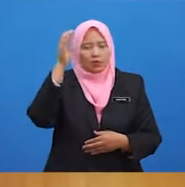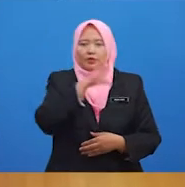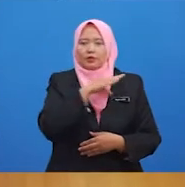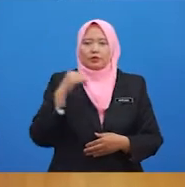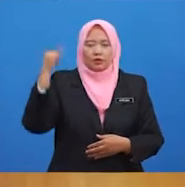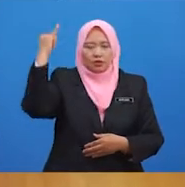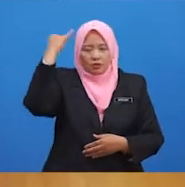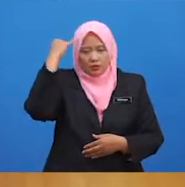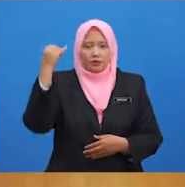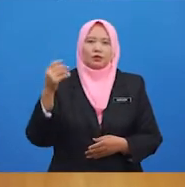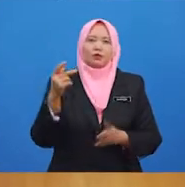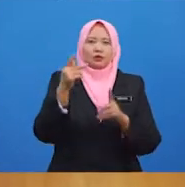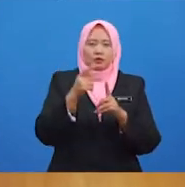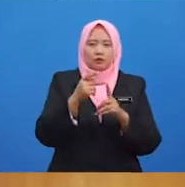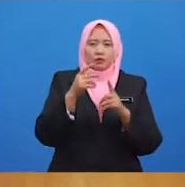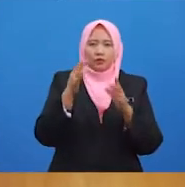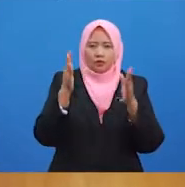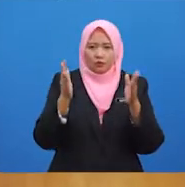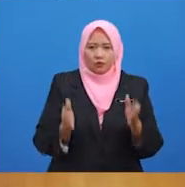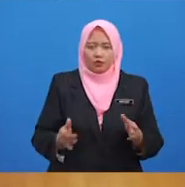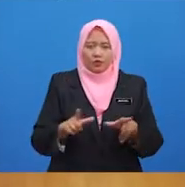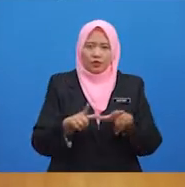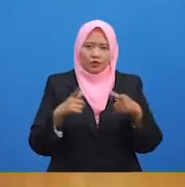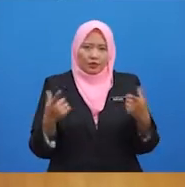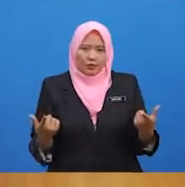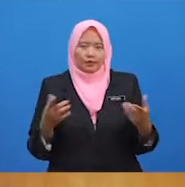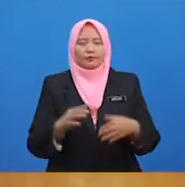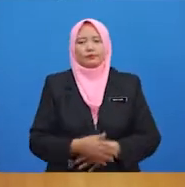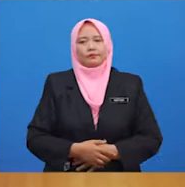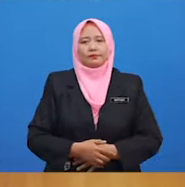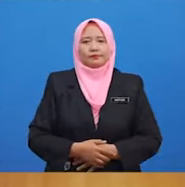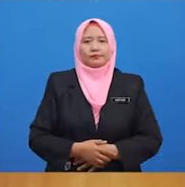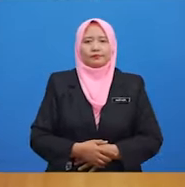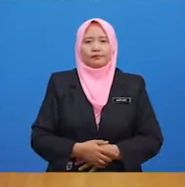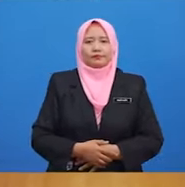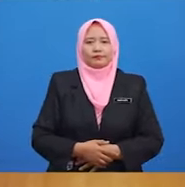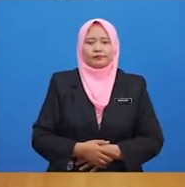sekarang akan keamanan hidup yang dikecapi pada hari ini.